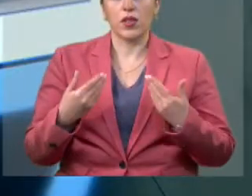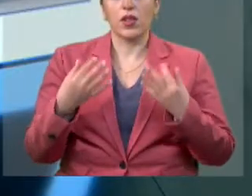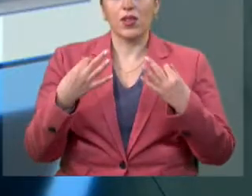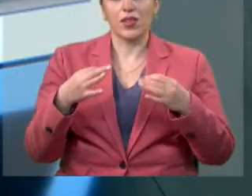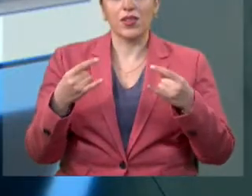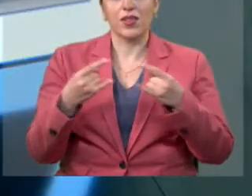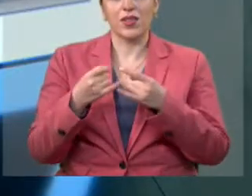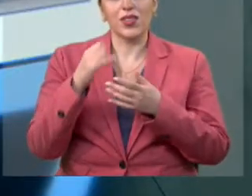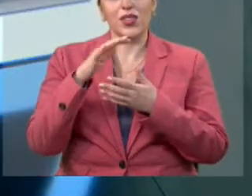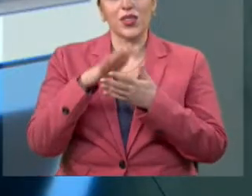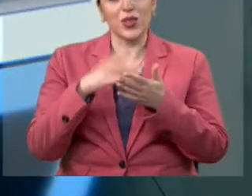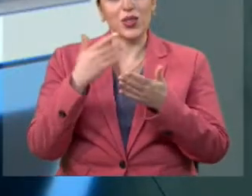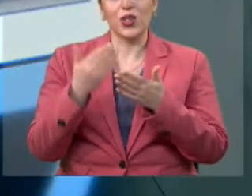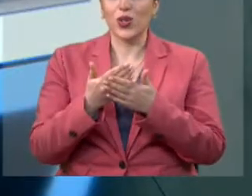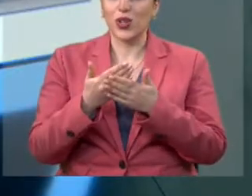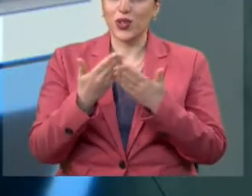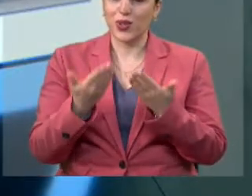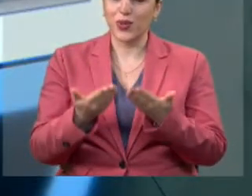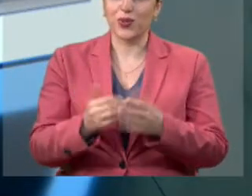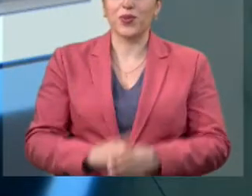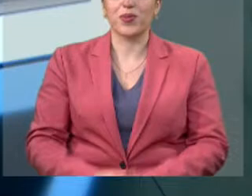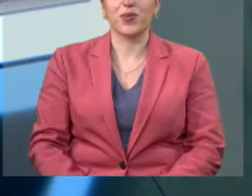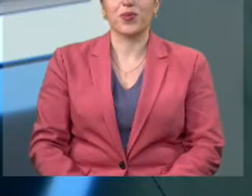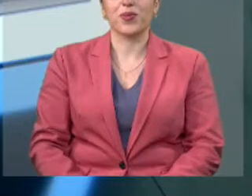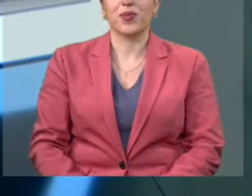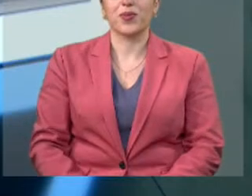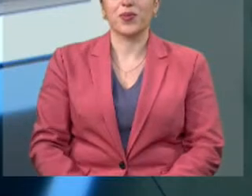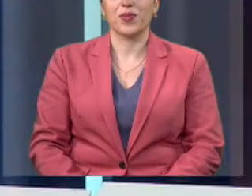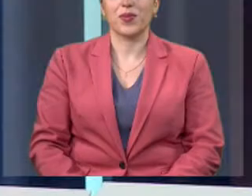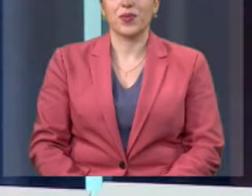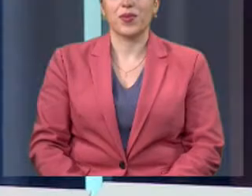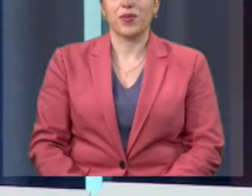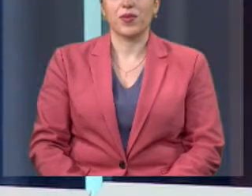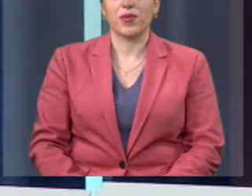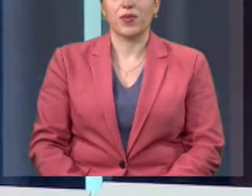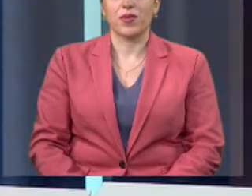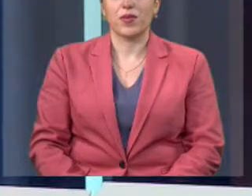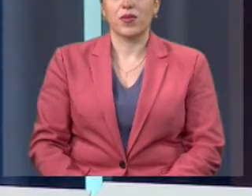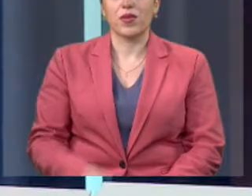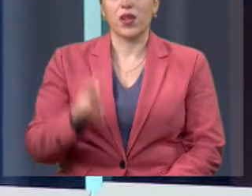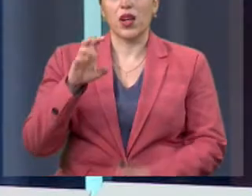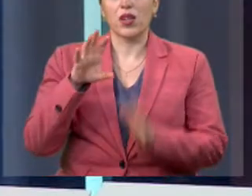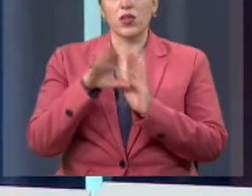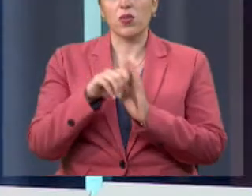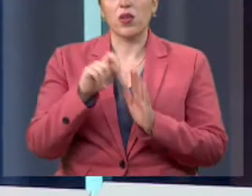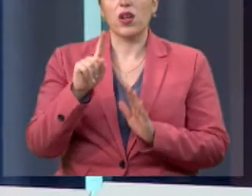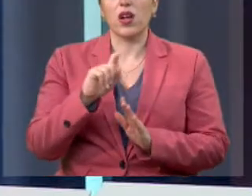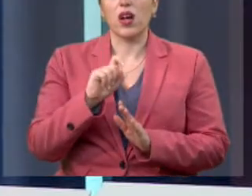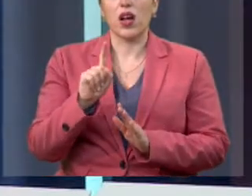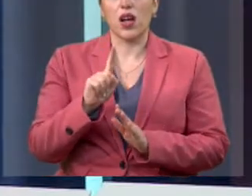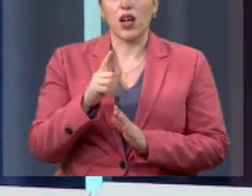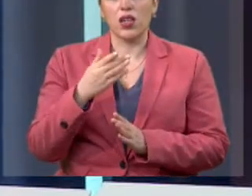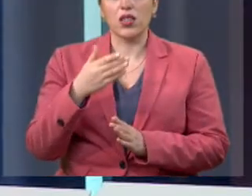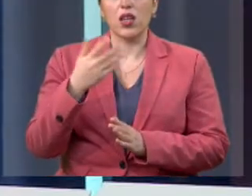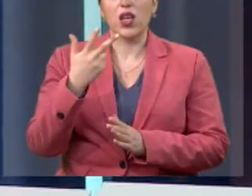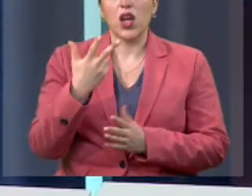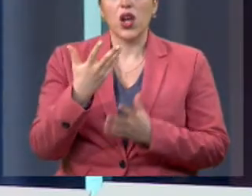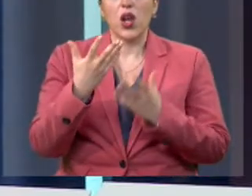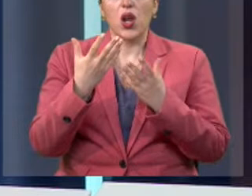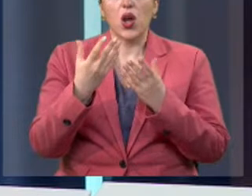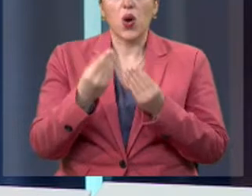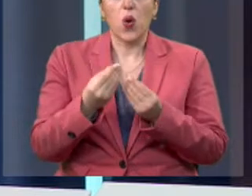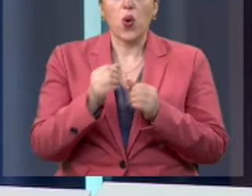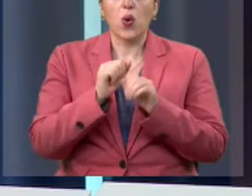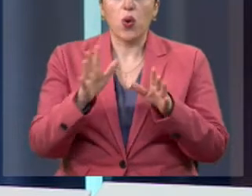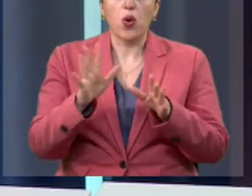երեկո Ազատություն TV-ի ուղիղ եթերը լուրերի թողարկումն է շարունակում։ Արցախում գազի մատակարարումը 3 օրից էլ